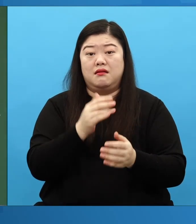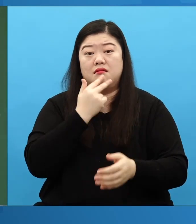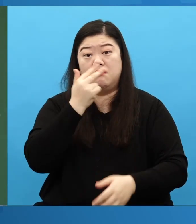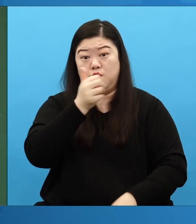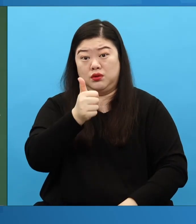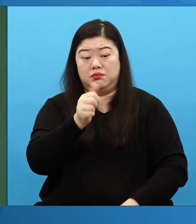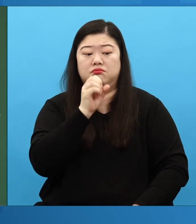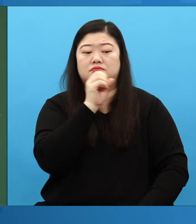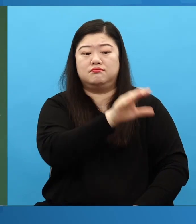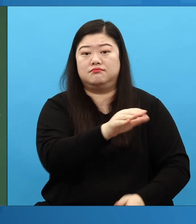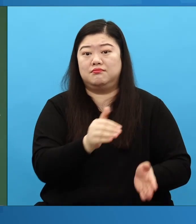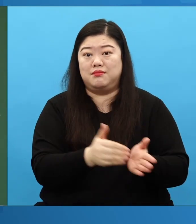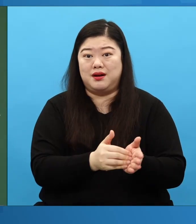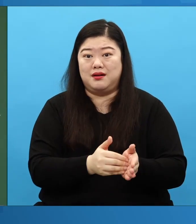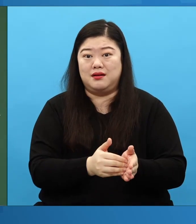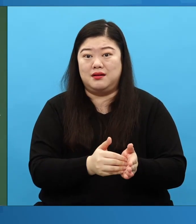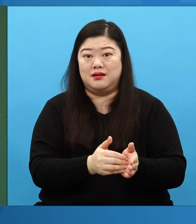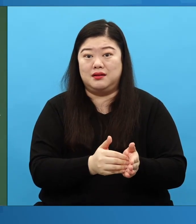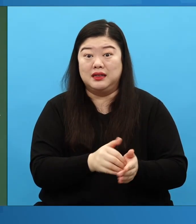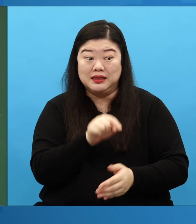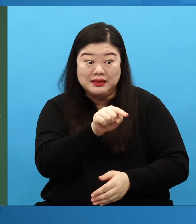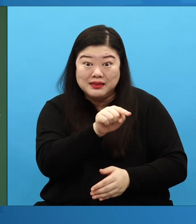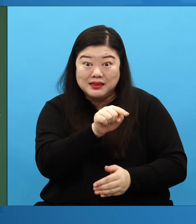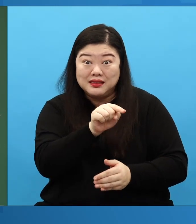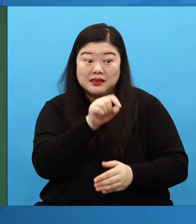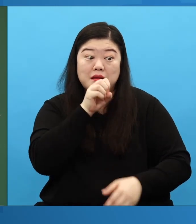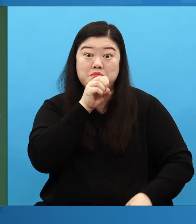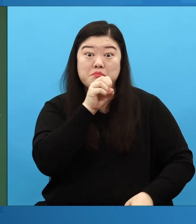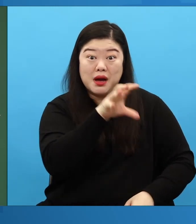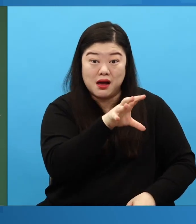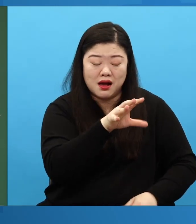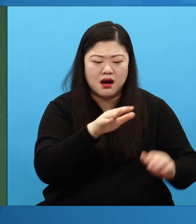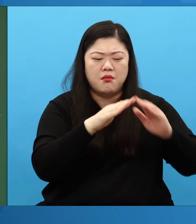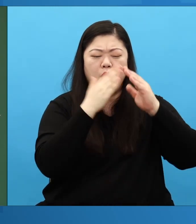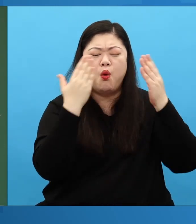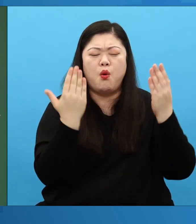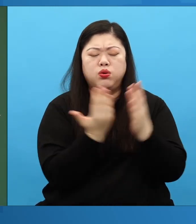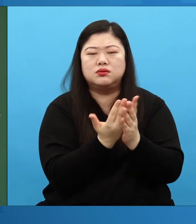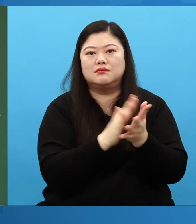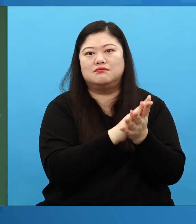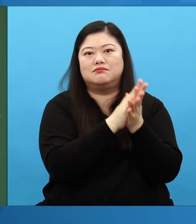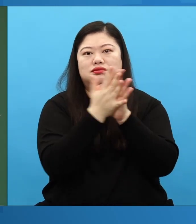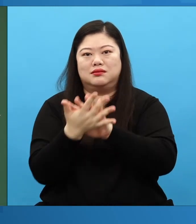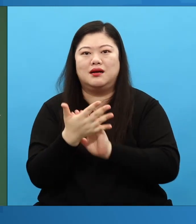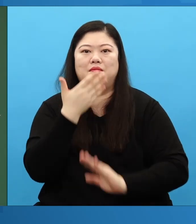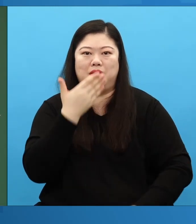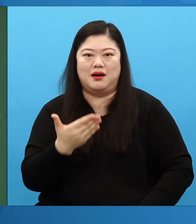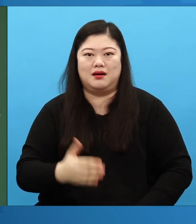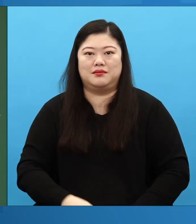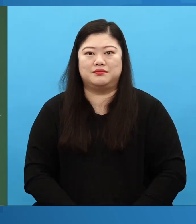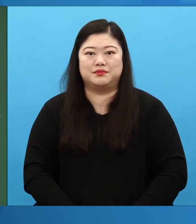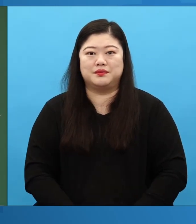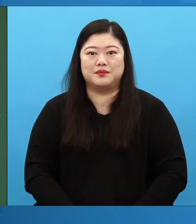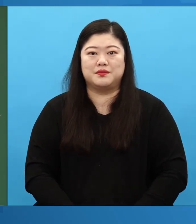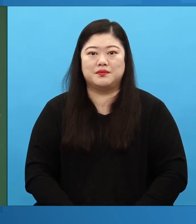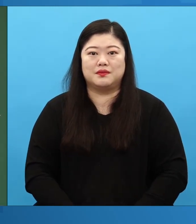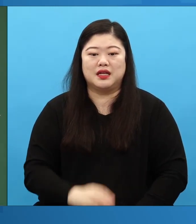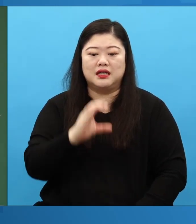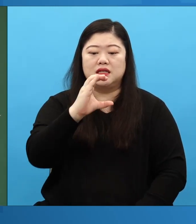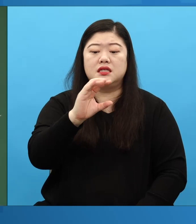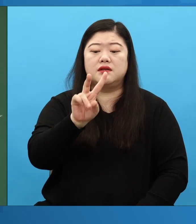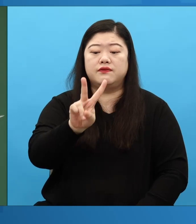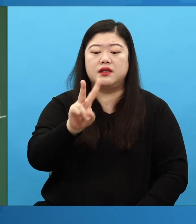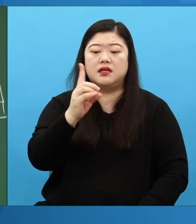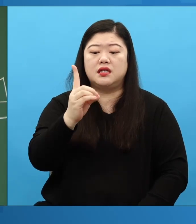바꾸는 여정입니다. That is the journey that changes all things. 그러니까 CVDIP를 한마디로 말해버리면 여정이잖아요. And so in